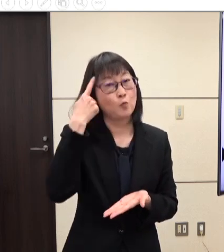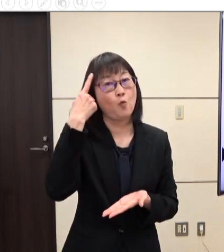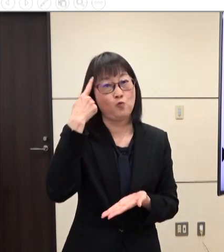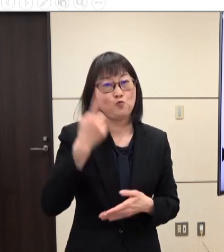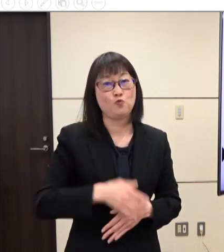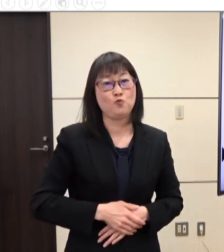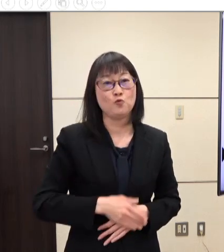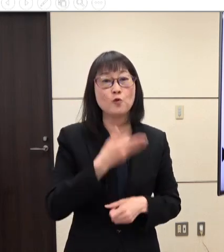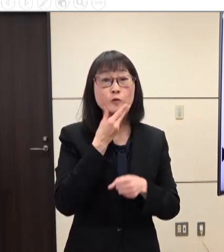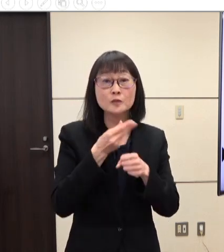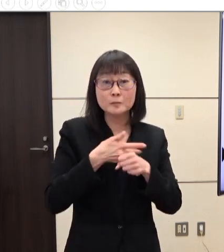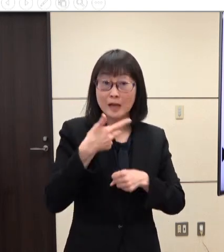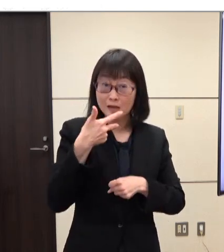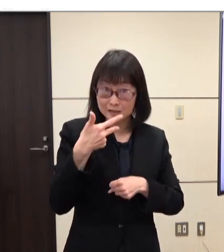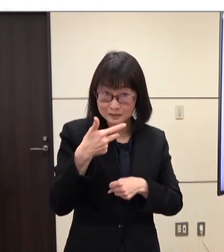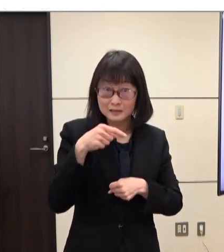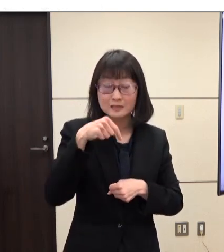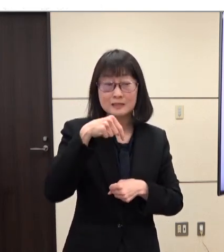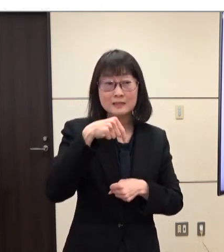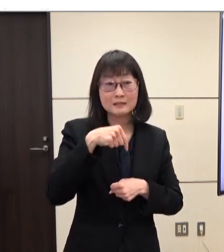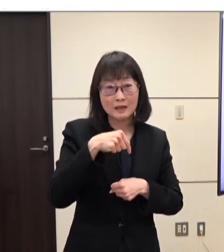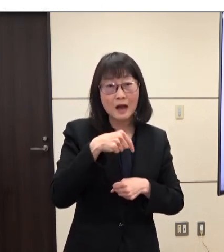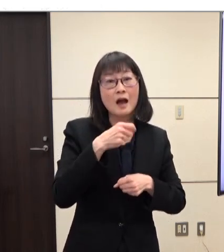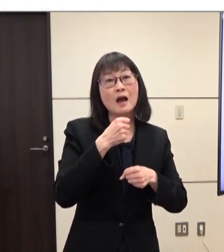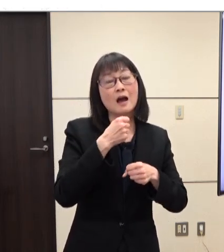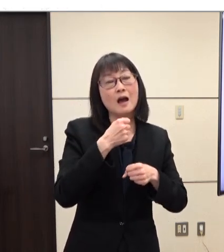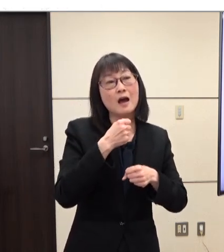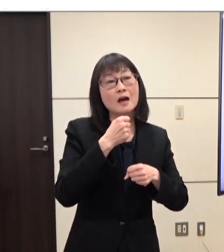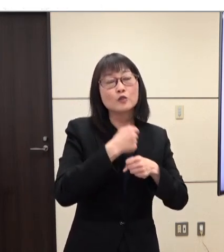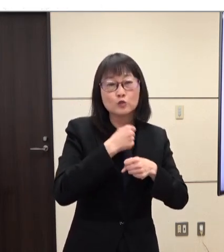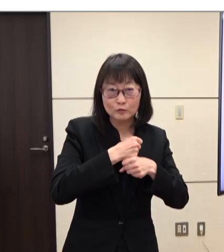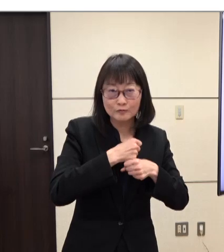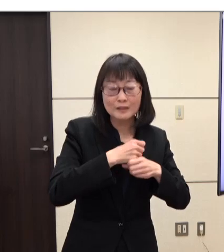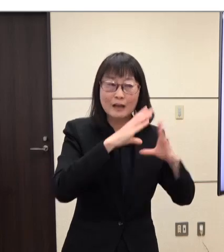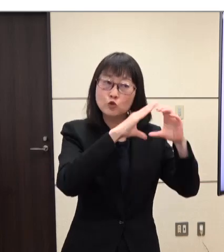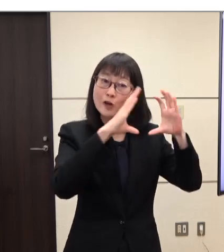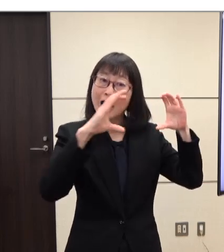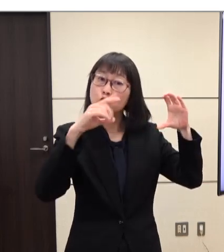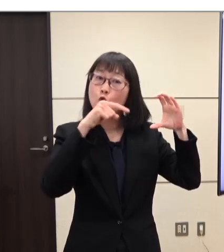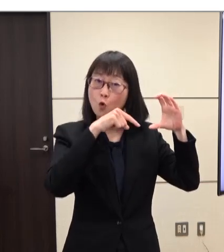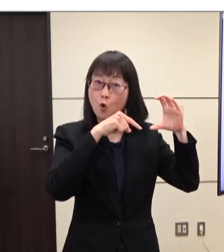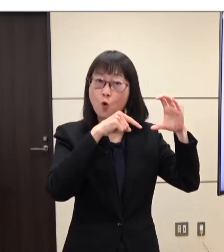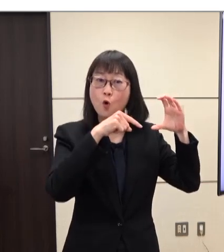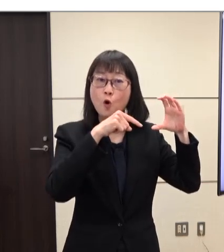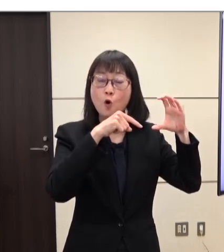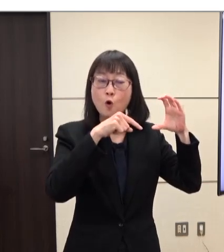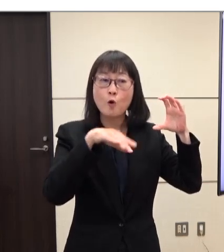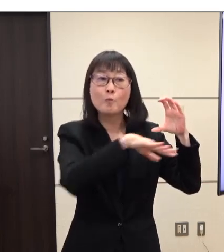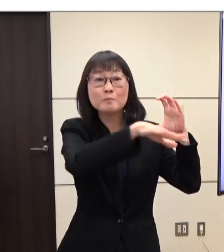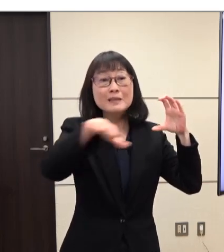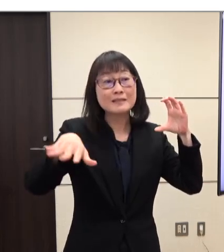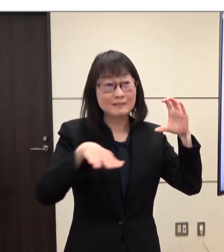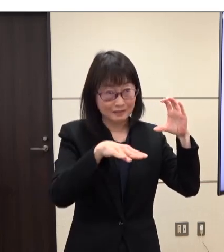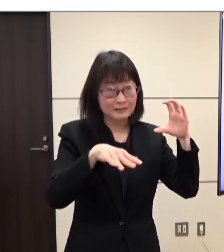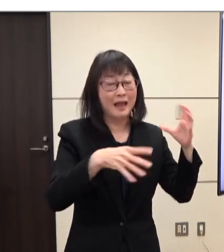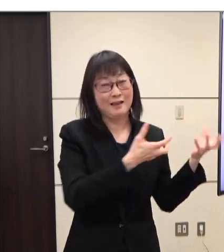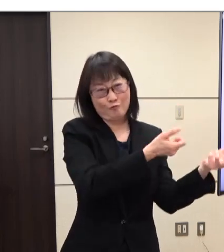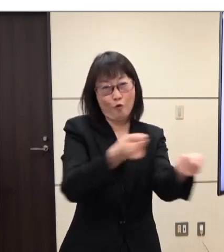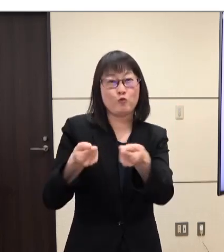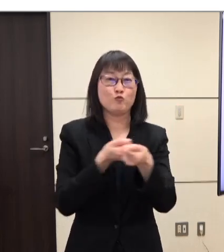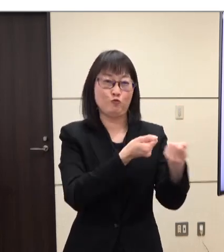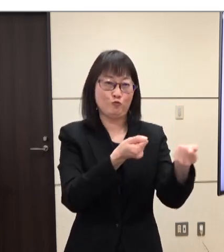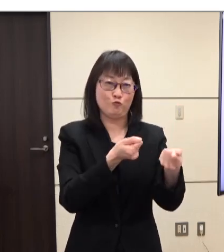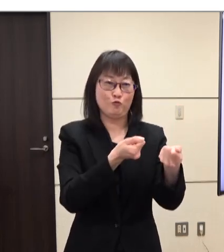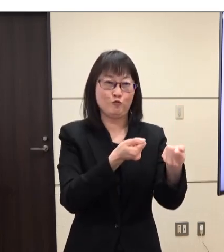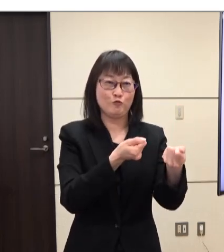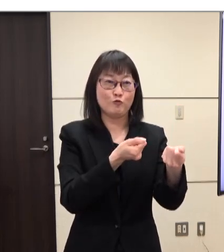市が使ったシステムを使って開発費を安くして、でさらにクラウドでみんなで共有しますので、値段はまあ